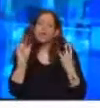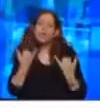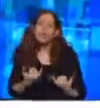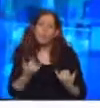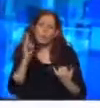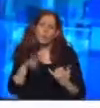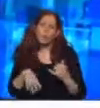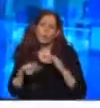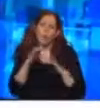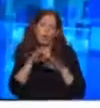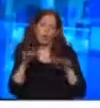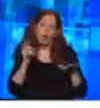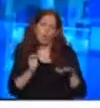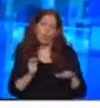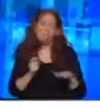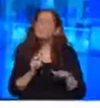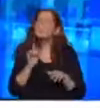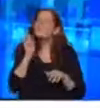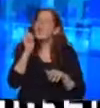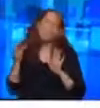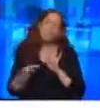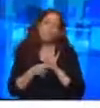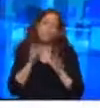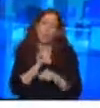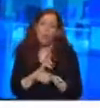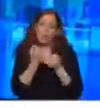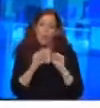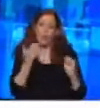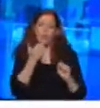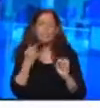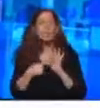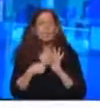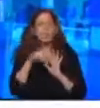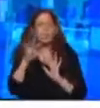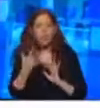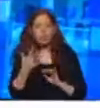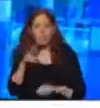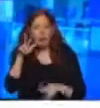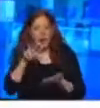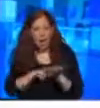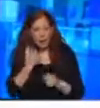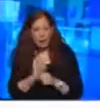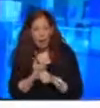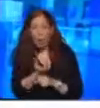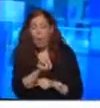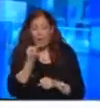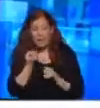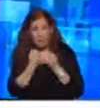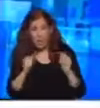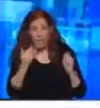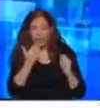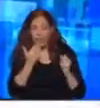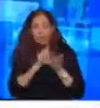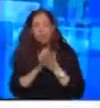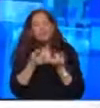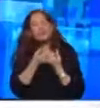שיש על שולחן הכנסת ליטל, ולו בכדי לשמור על הדמוקרטיה הישראלית, מכיוון שמה שעשה בגץ הוא לקח את הדמוקרטיה הישראלית ופשוט